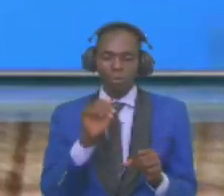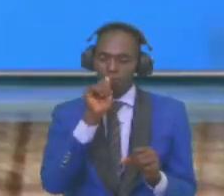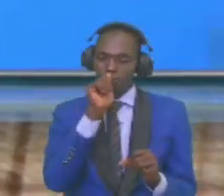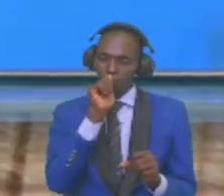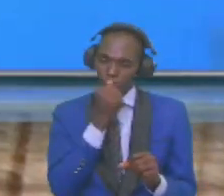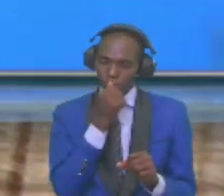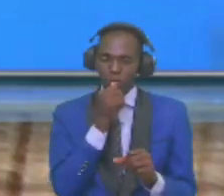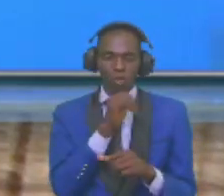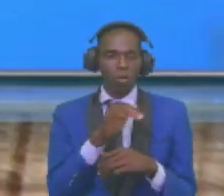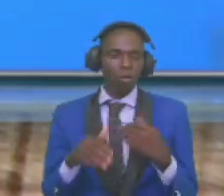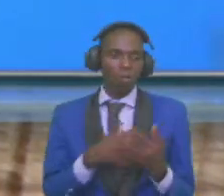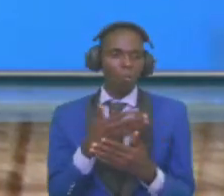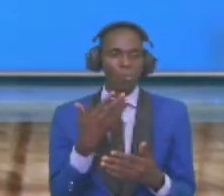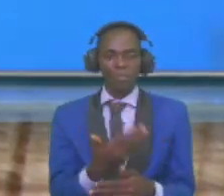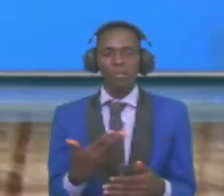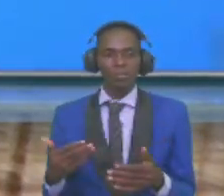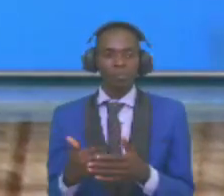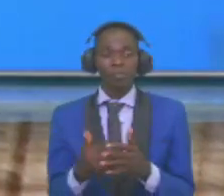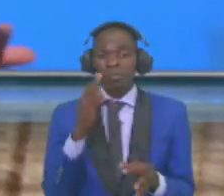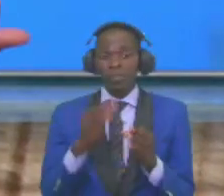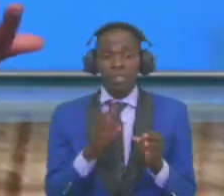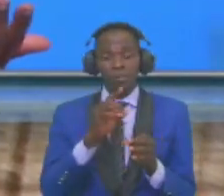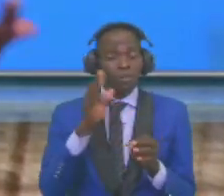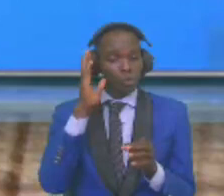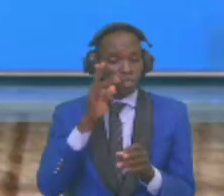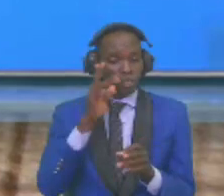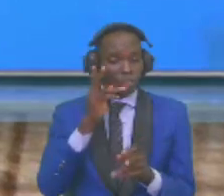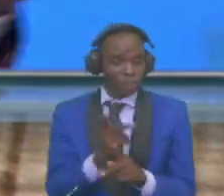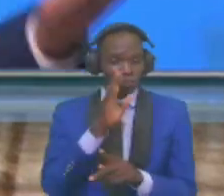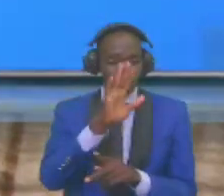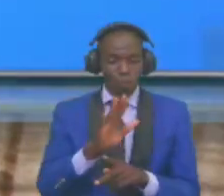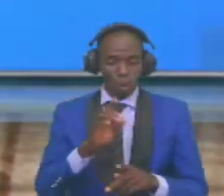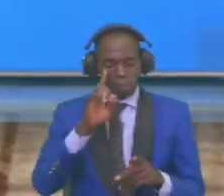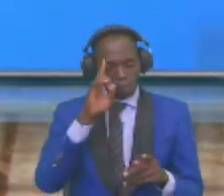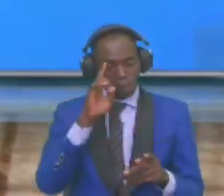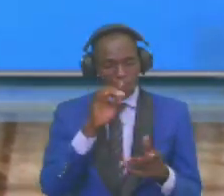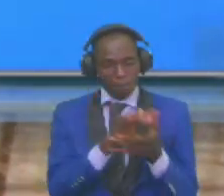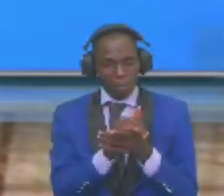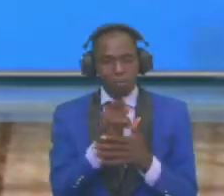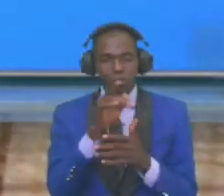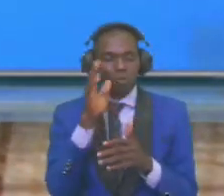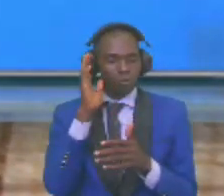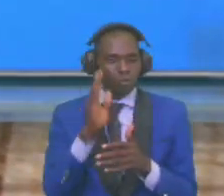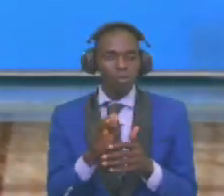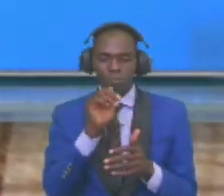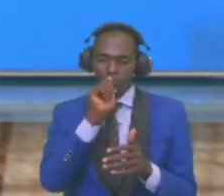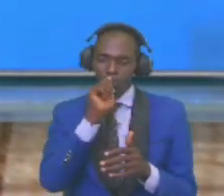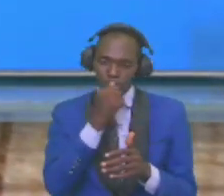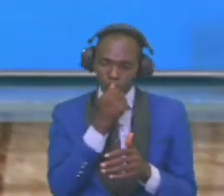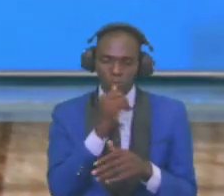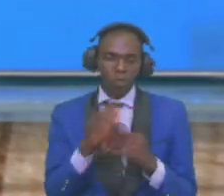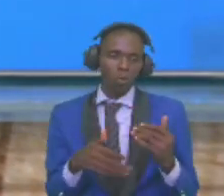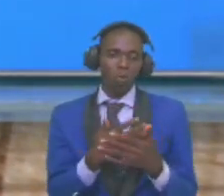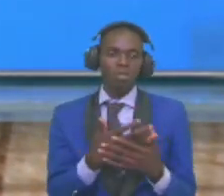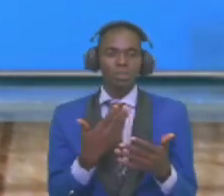simplication vous supporter tout cela les garder votre conviction vous supporter tous les